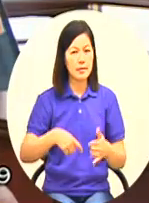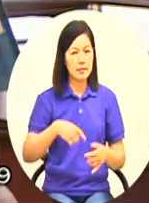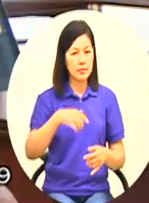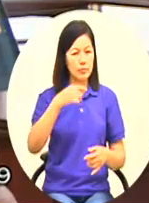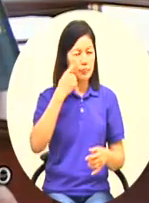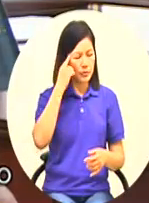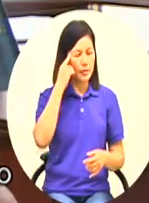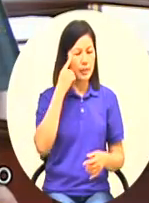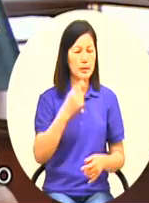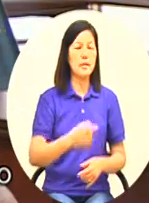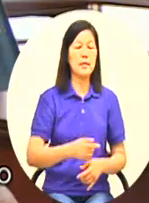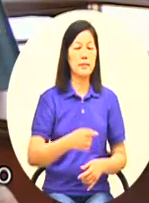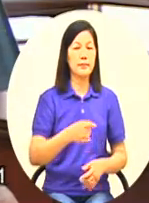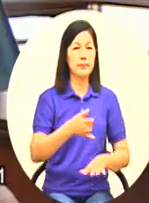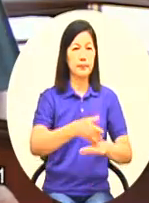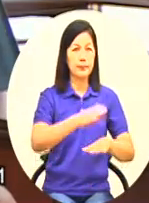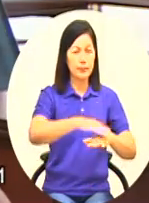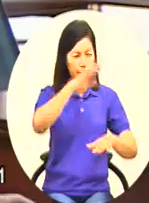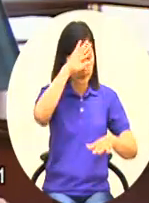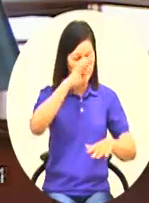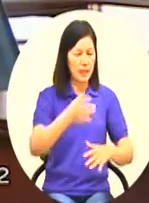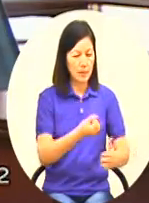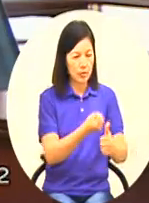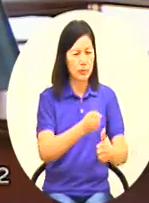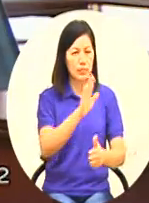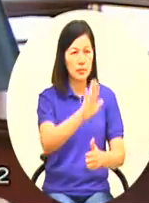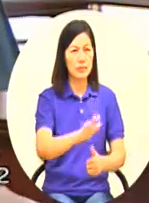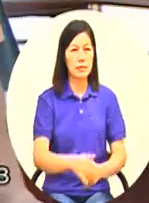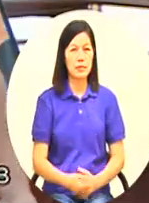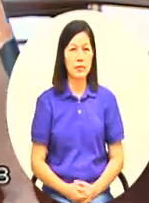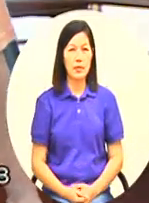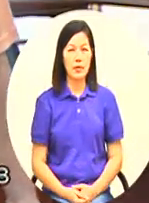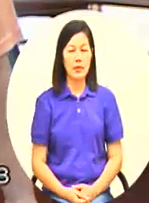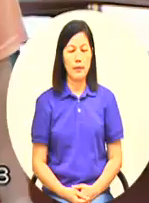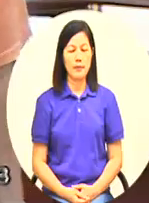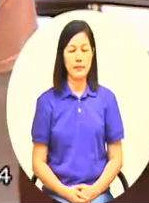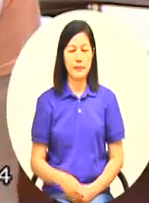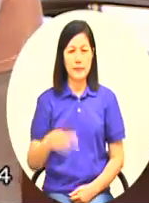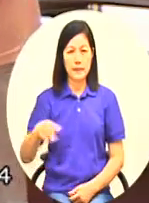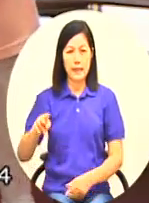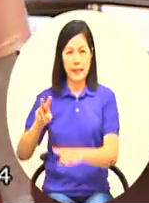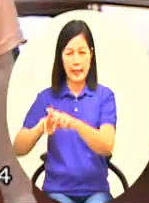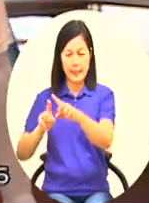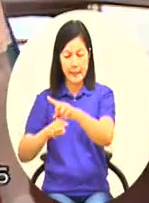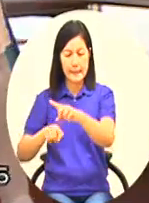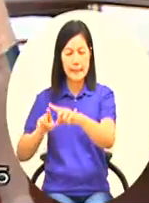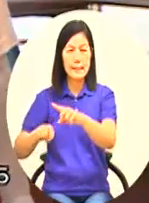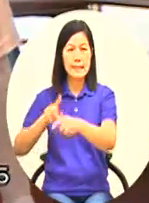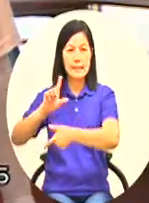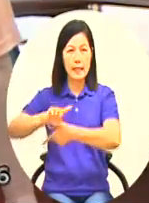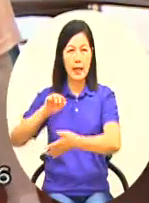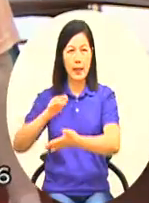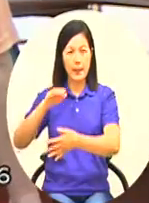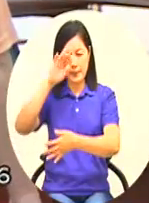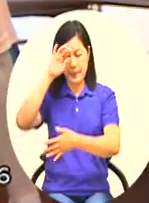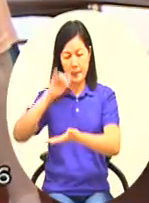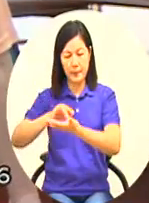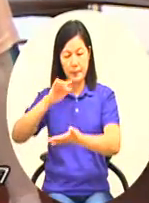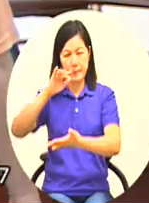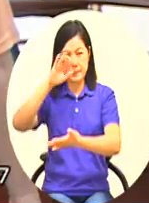吼，也是改善足济啊，吼，啊，真是啊，对不对？吼，即个刺卡病毒咧，哦，是毋是爱继续来加